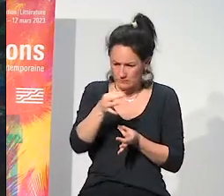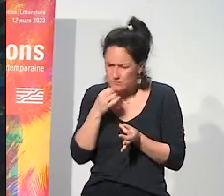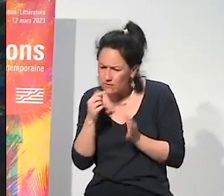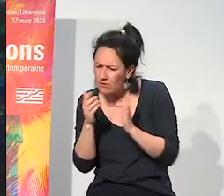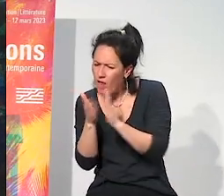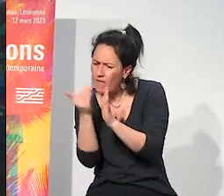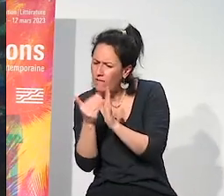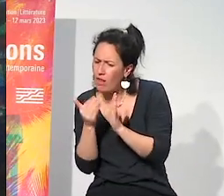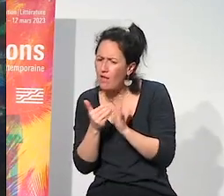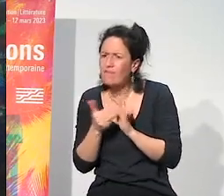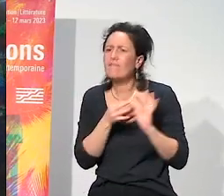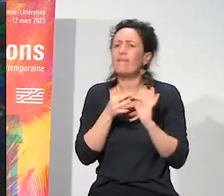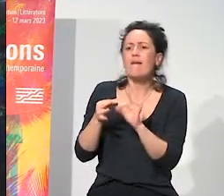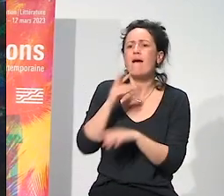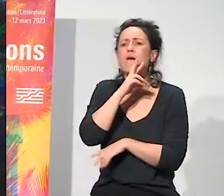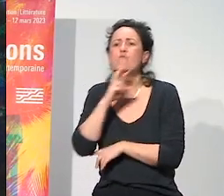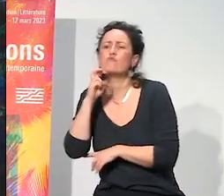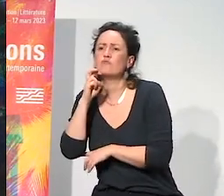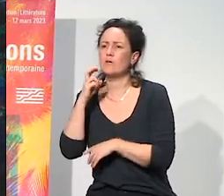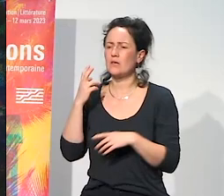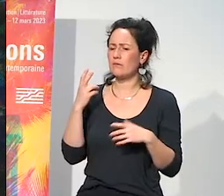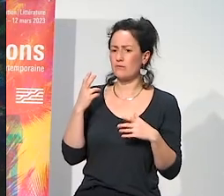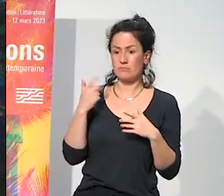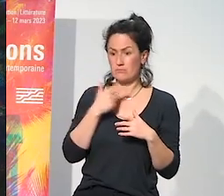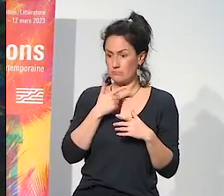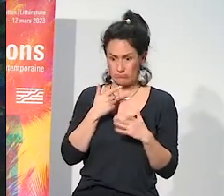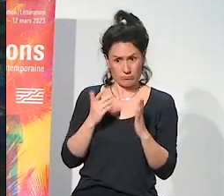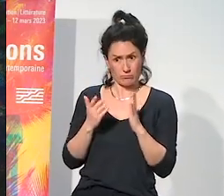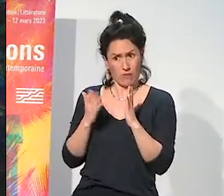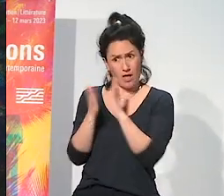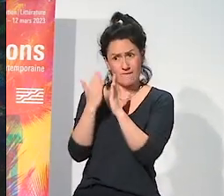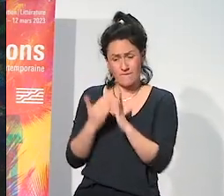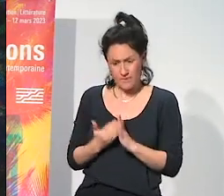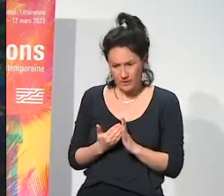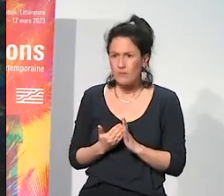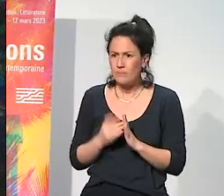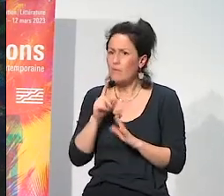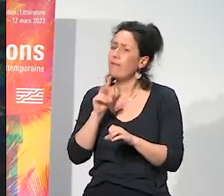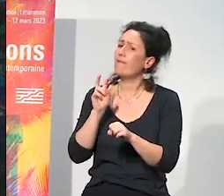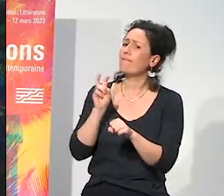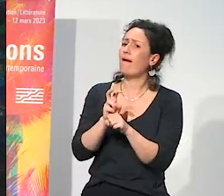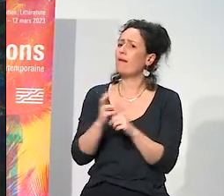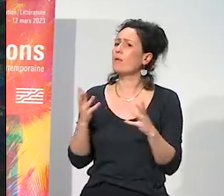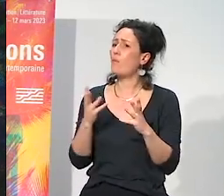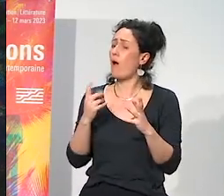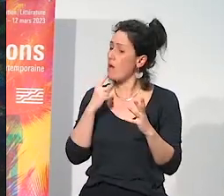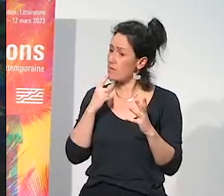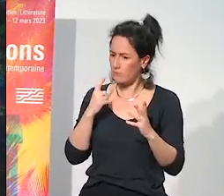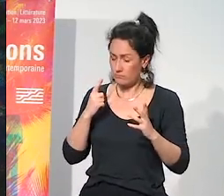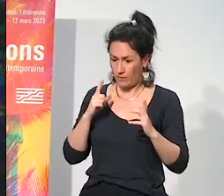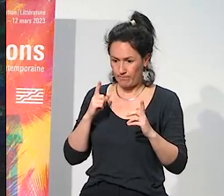la référence à la religion juive, où elle parle de la judéité, tout est enlevé. Et ce qui est remonté, finalement,